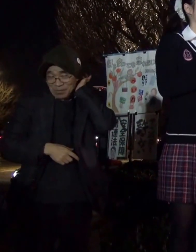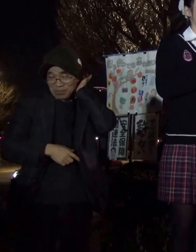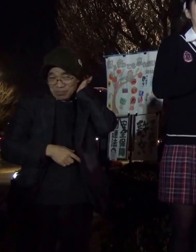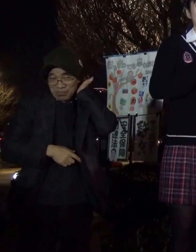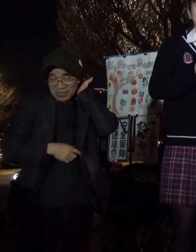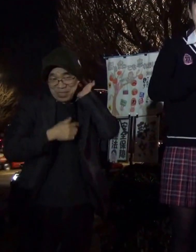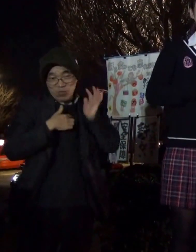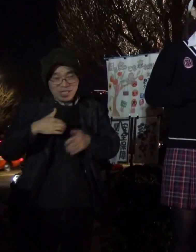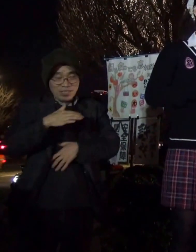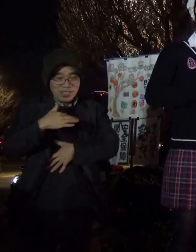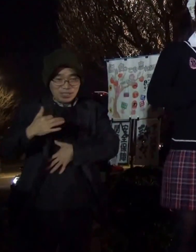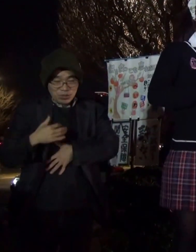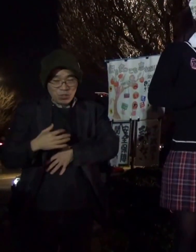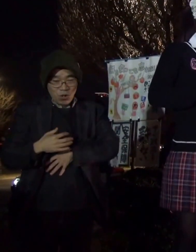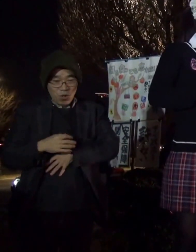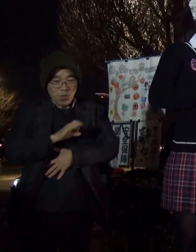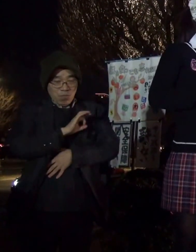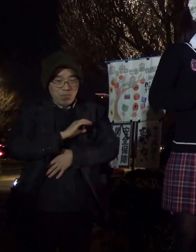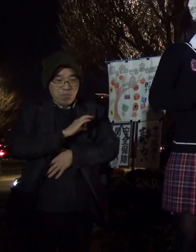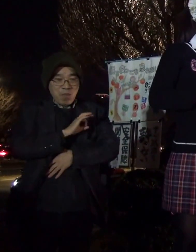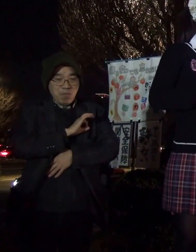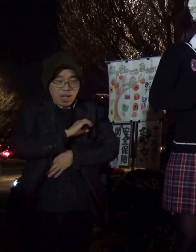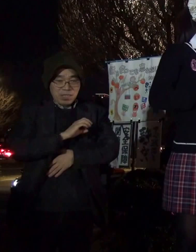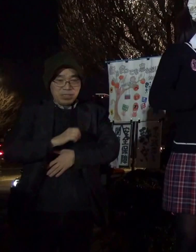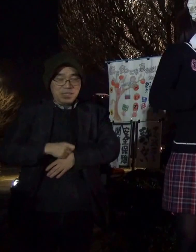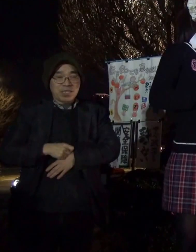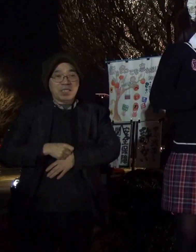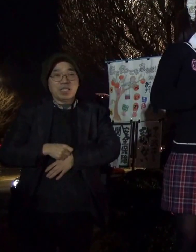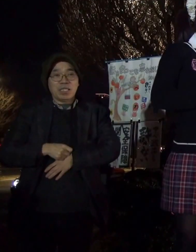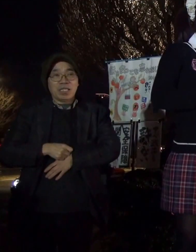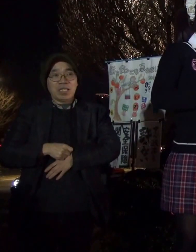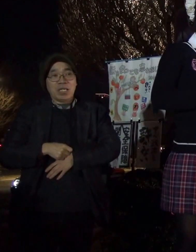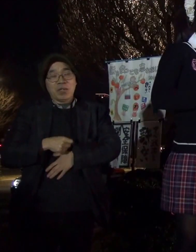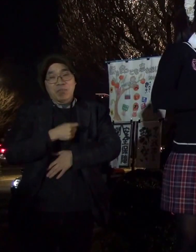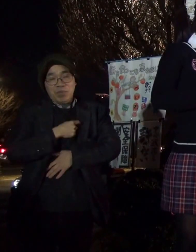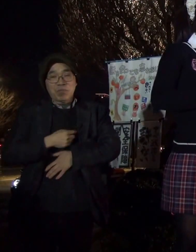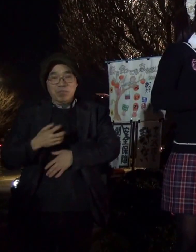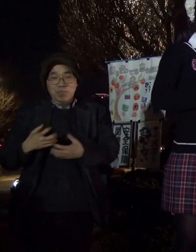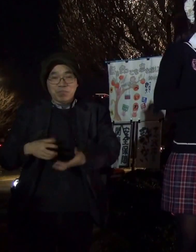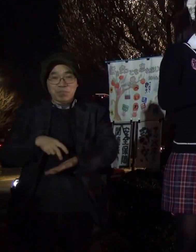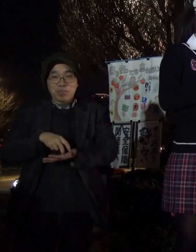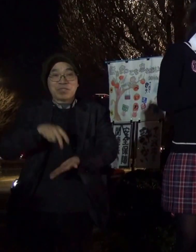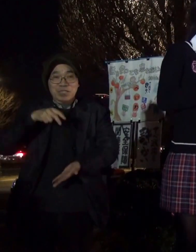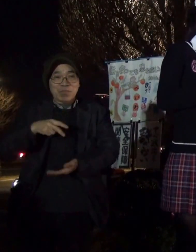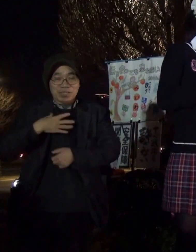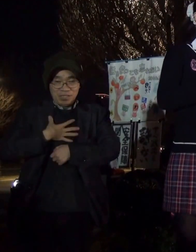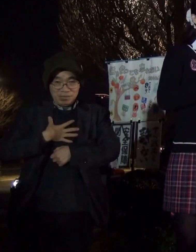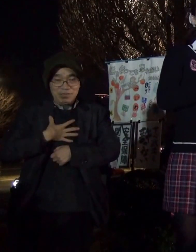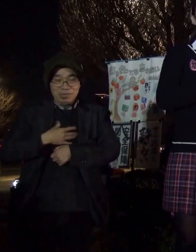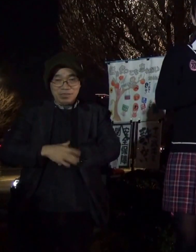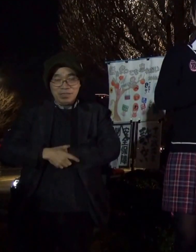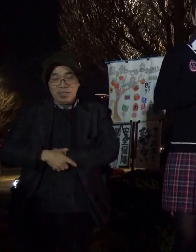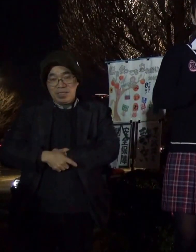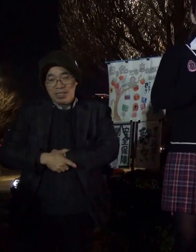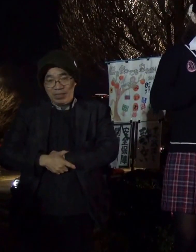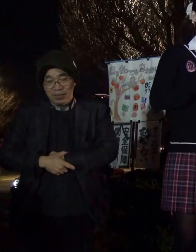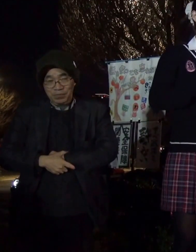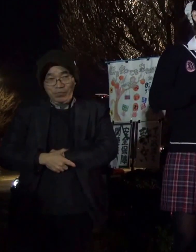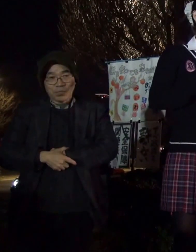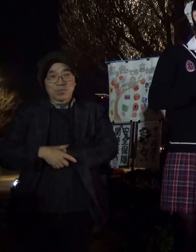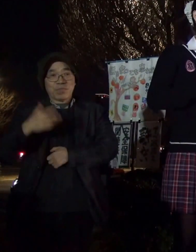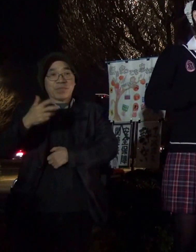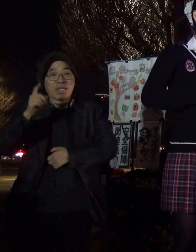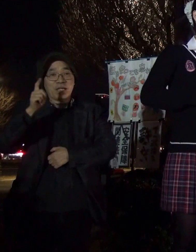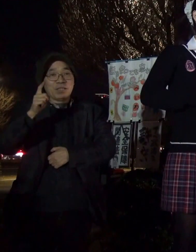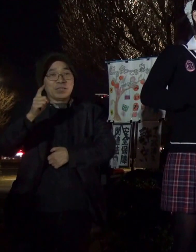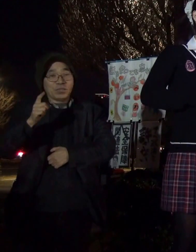本当になんか私たちメンバーもなんか びっくりしてしまいました。皆さんすごいなっていう、うん、でなんかその歌詞